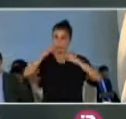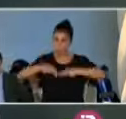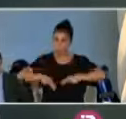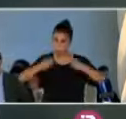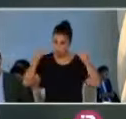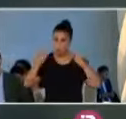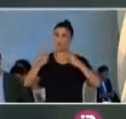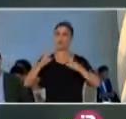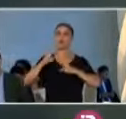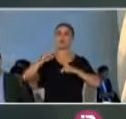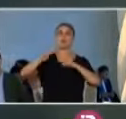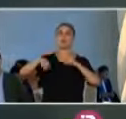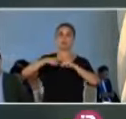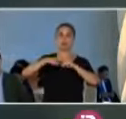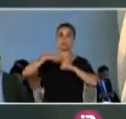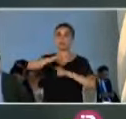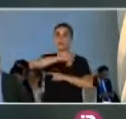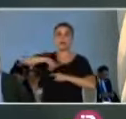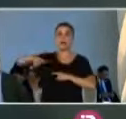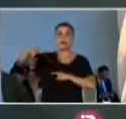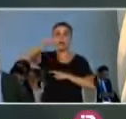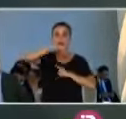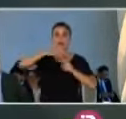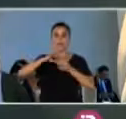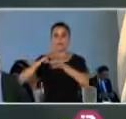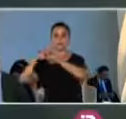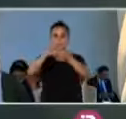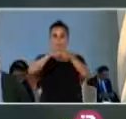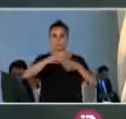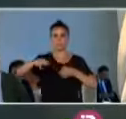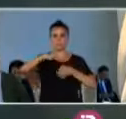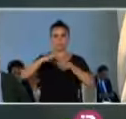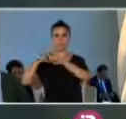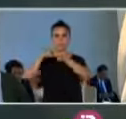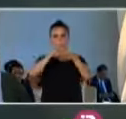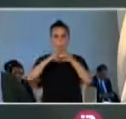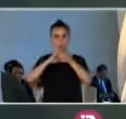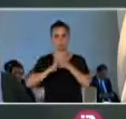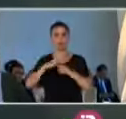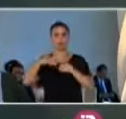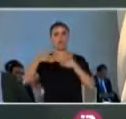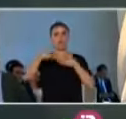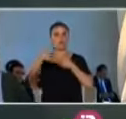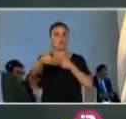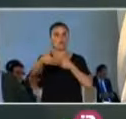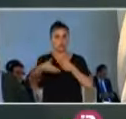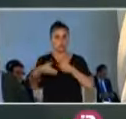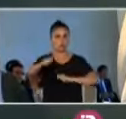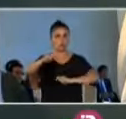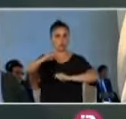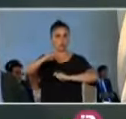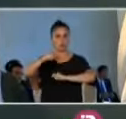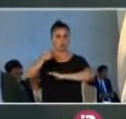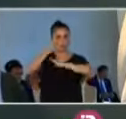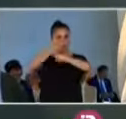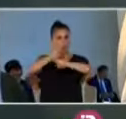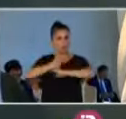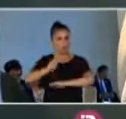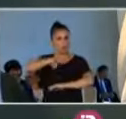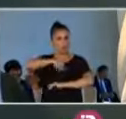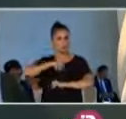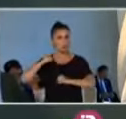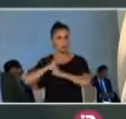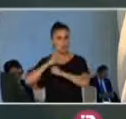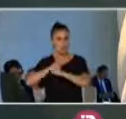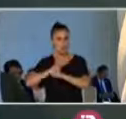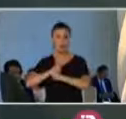més connexions aèries i marítimes a les 4 illes. El nostre futur ens imposa la necessitat de lluitar en el present contra el